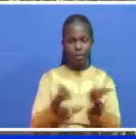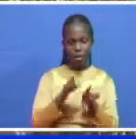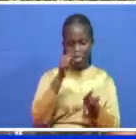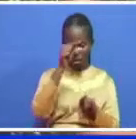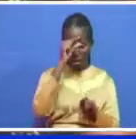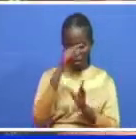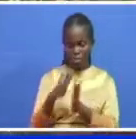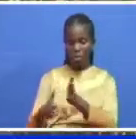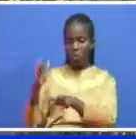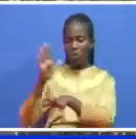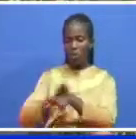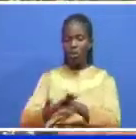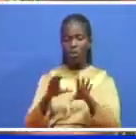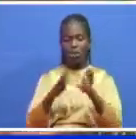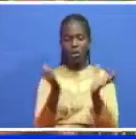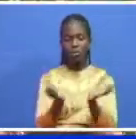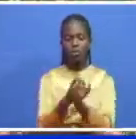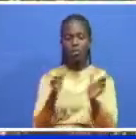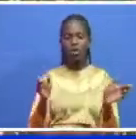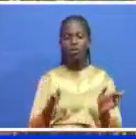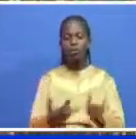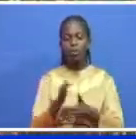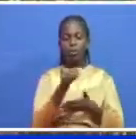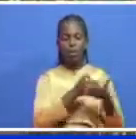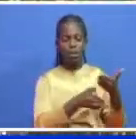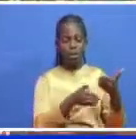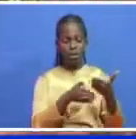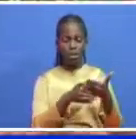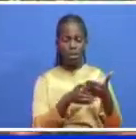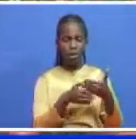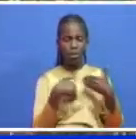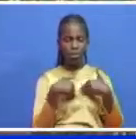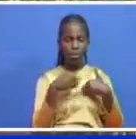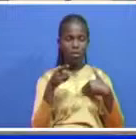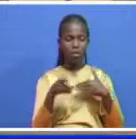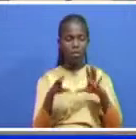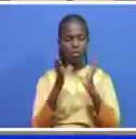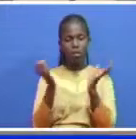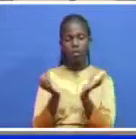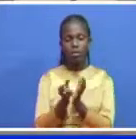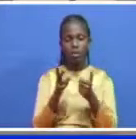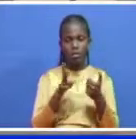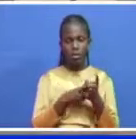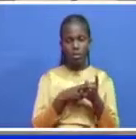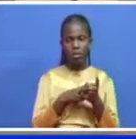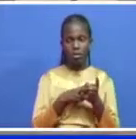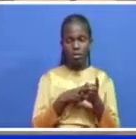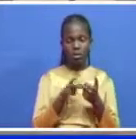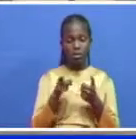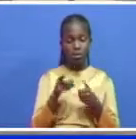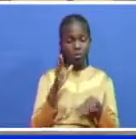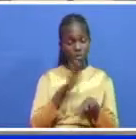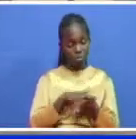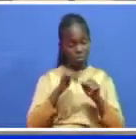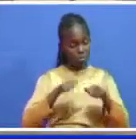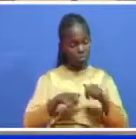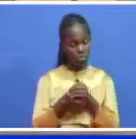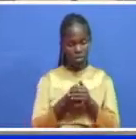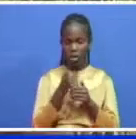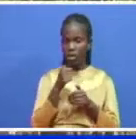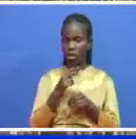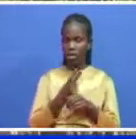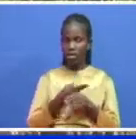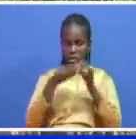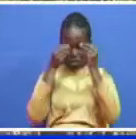wango musio ya kwa kakilasi dhene wa primary nekana ya accommodate this class 7 na kinduki tona kutuweka nesa na hithi ya limu netuwe yomba neti